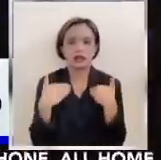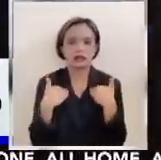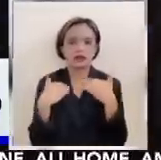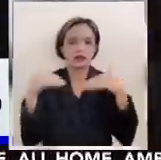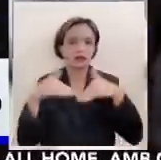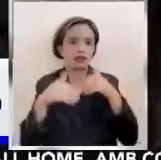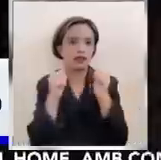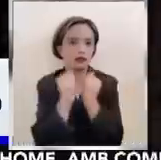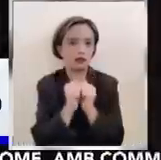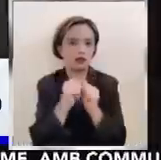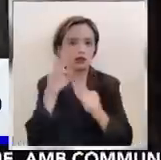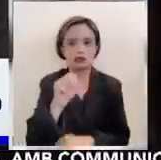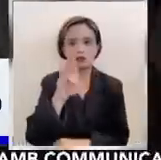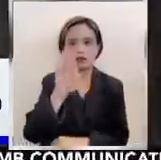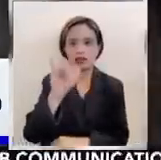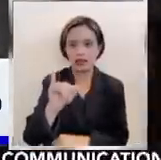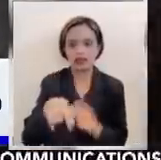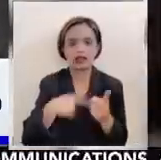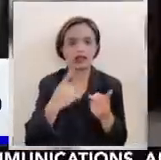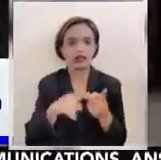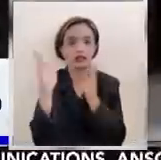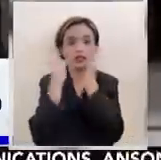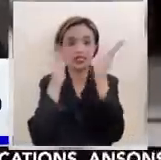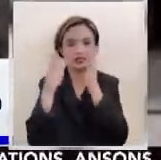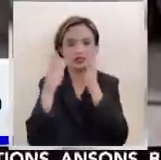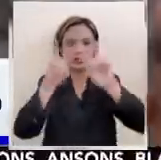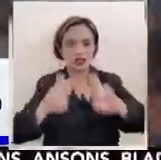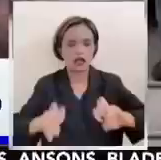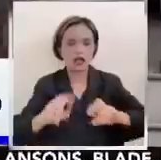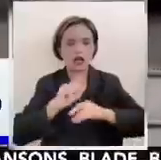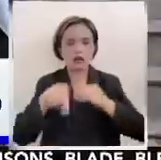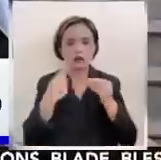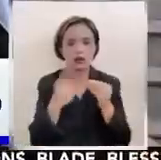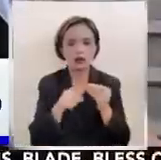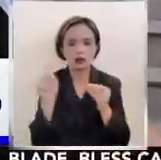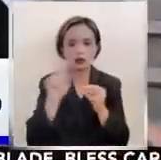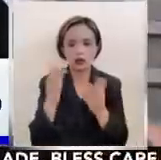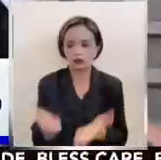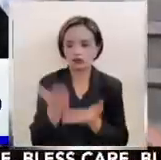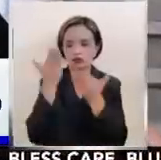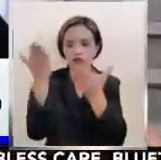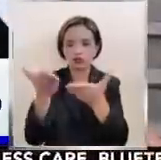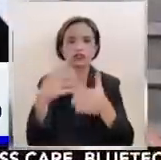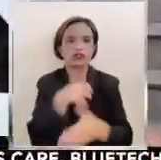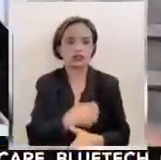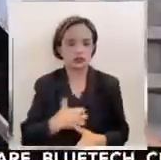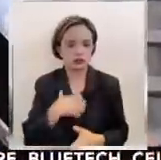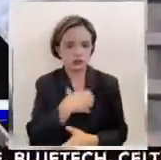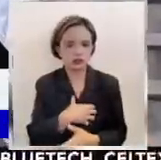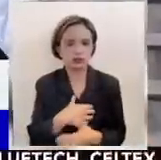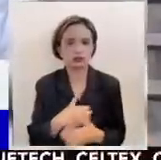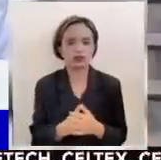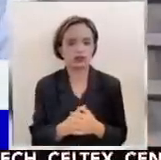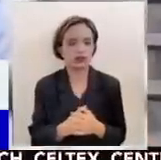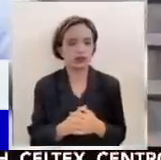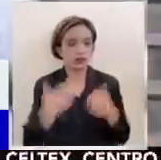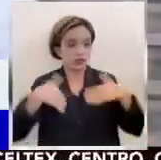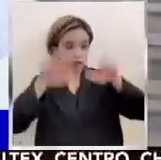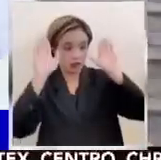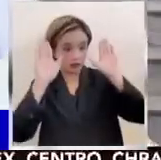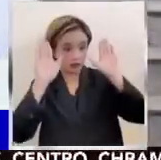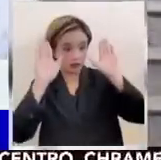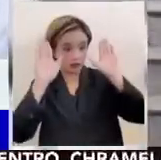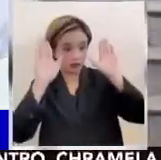Prosecution Service kaugnay sa imbestigasyon at progreso ng mga naihain ng reklamo. Basically, we're not giving up on anything or